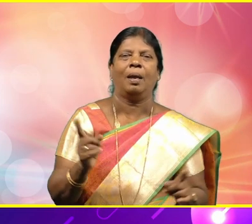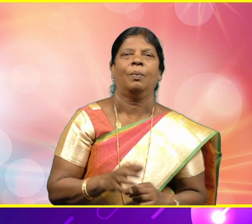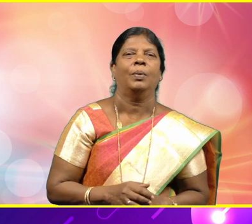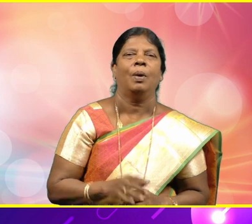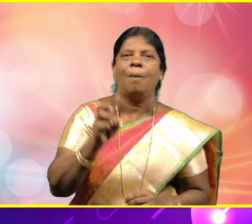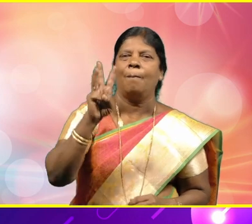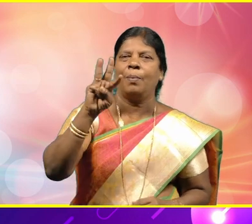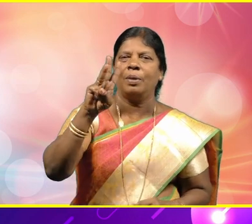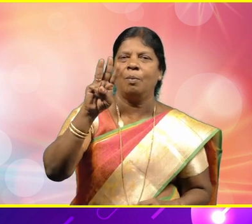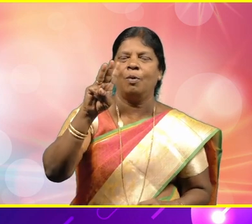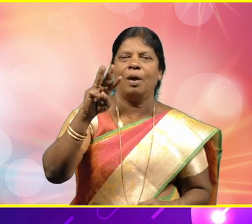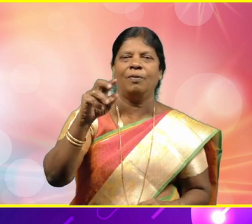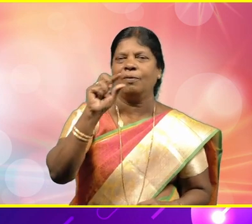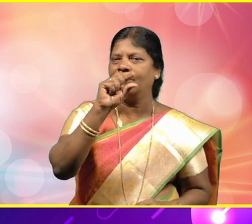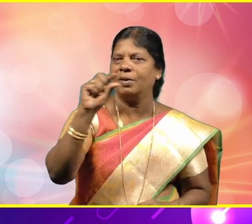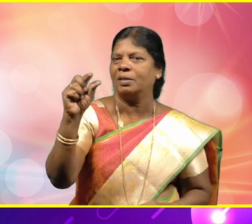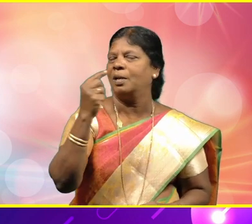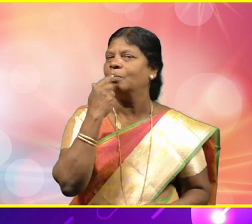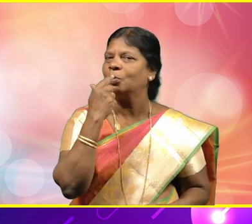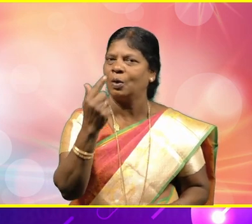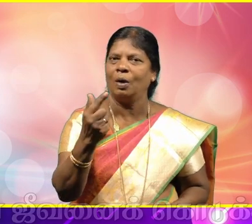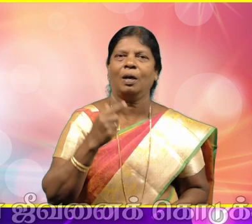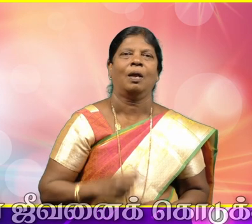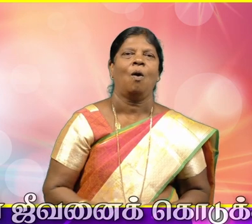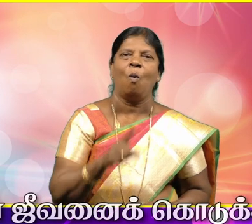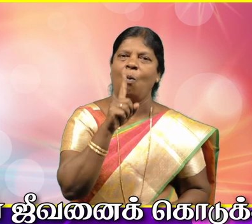அதிகாரத்தில் 13 வசனத்தில் சொல்லுகிறார்,